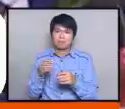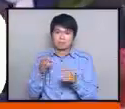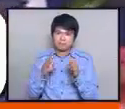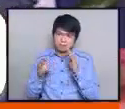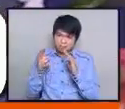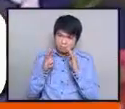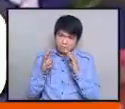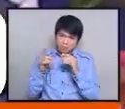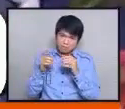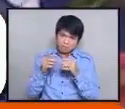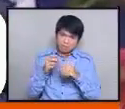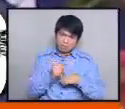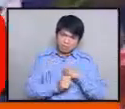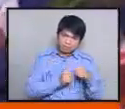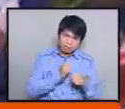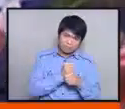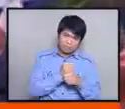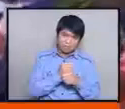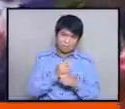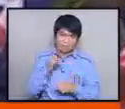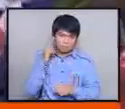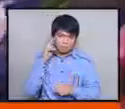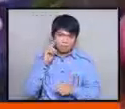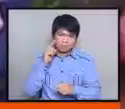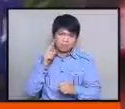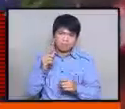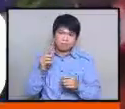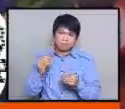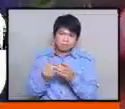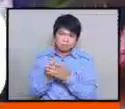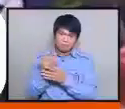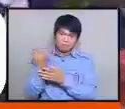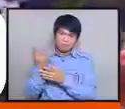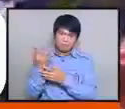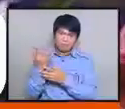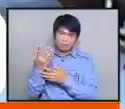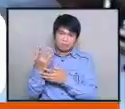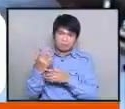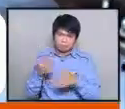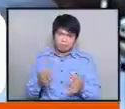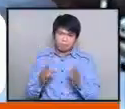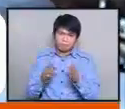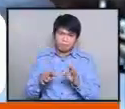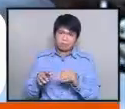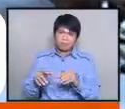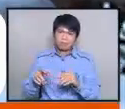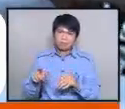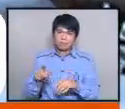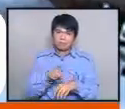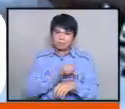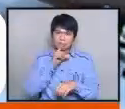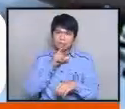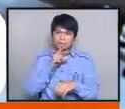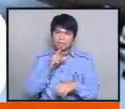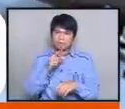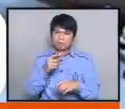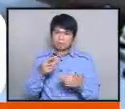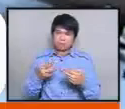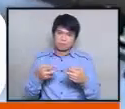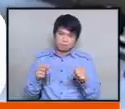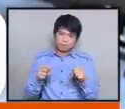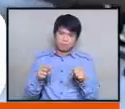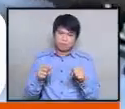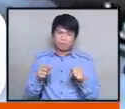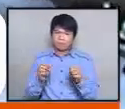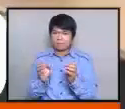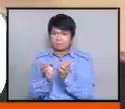Gretchen, baka mahinog na talaga, mamulaklak na talaga itong matagal na laban ng community with the support of